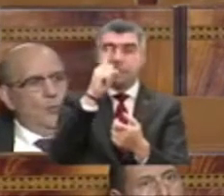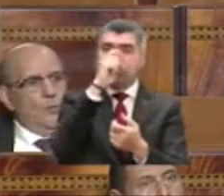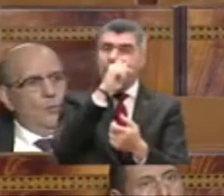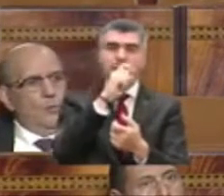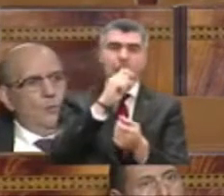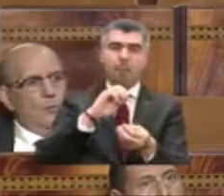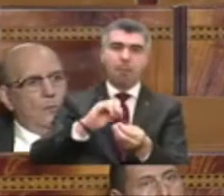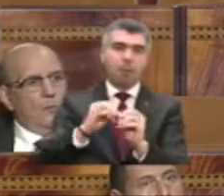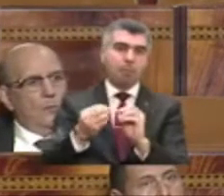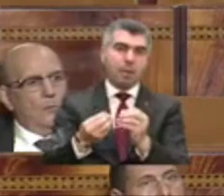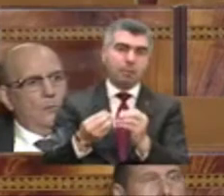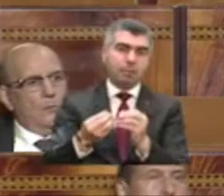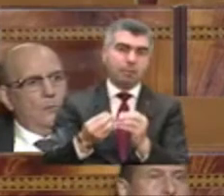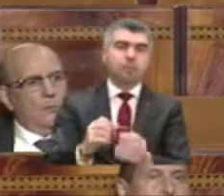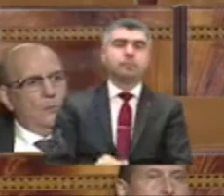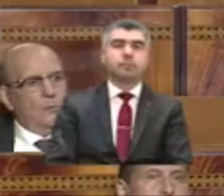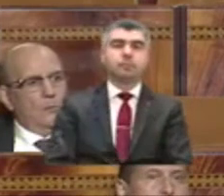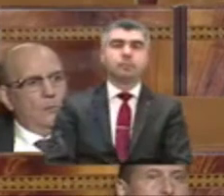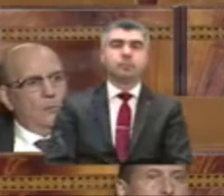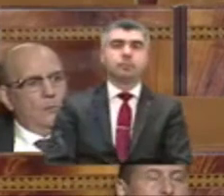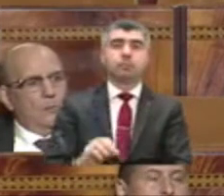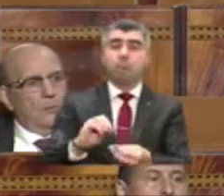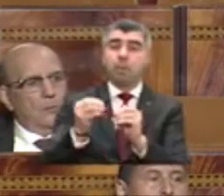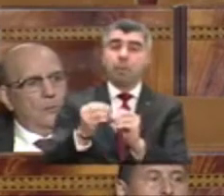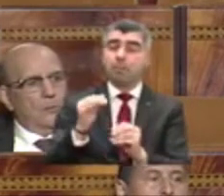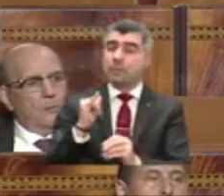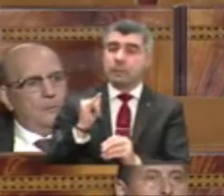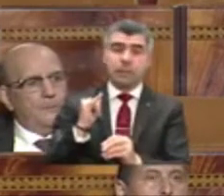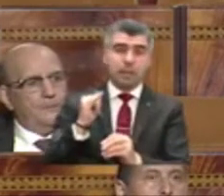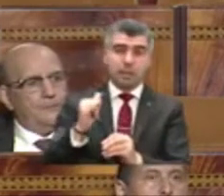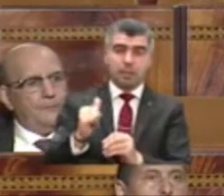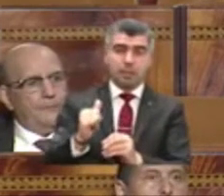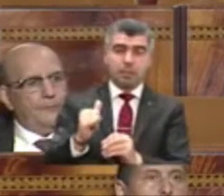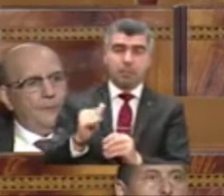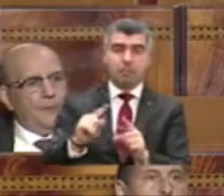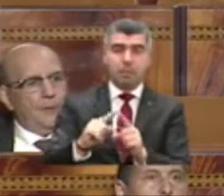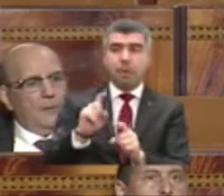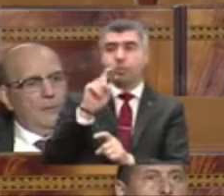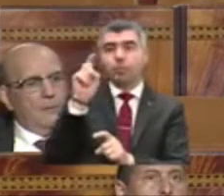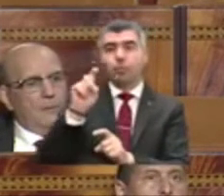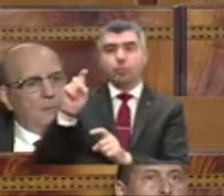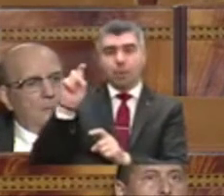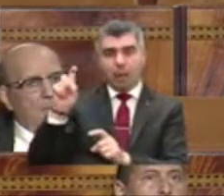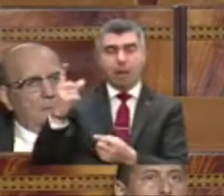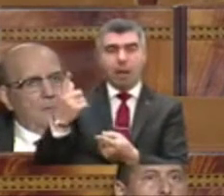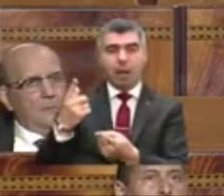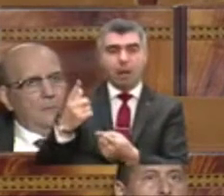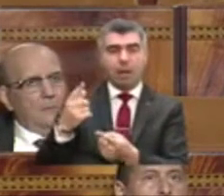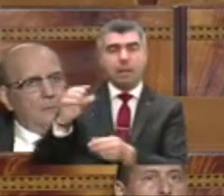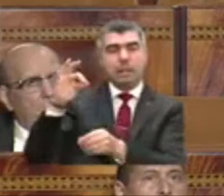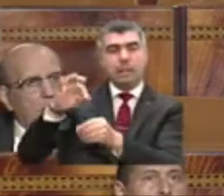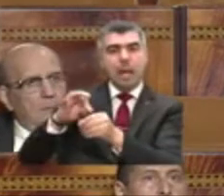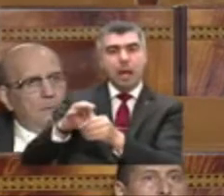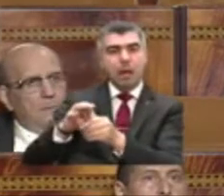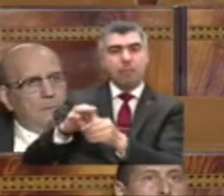لهم. هذه المشكلة السيد الوزير كذلك في مجموعة من الجماعات كالمعازيز اللي